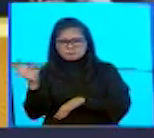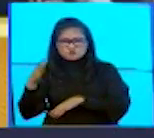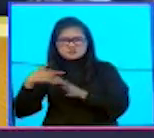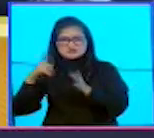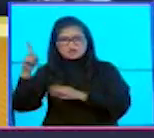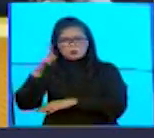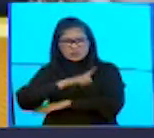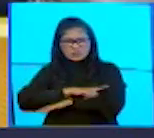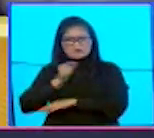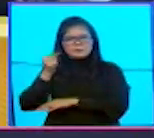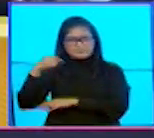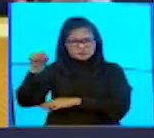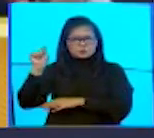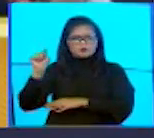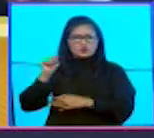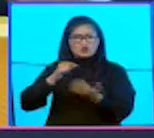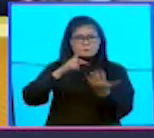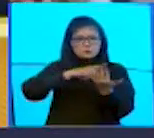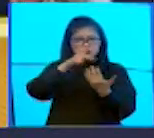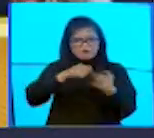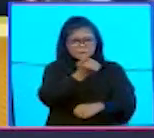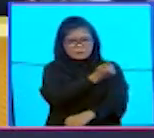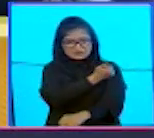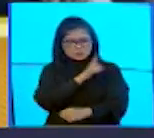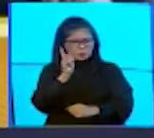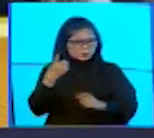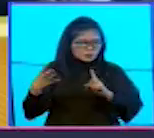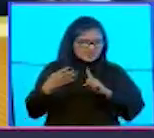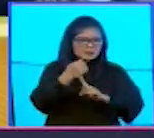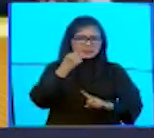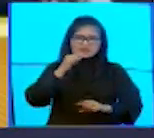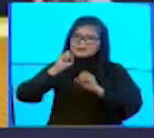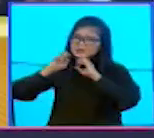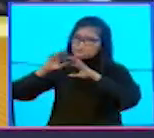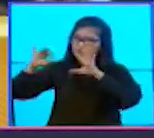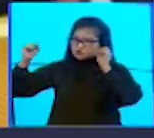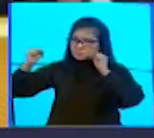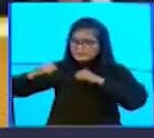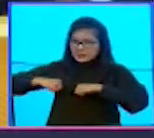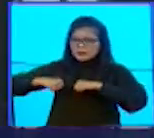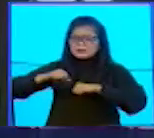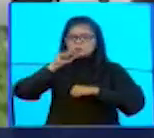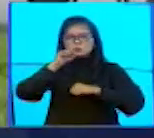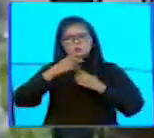juta. Tetapi tadi saya sepakat gunakan resources kesehatan yang